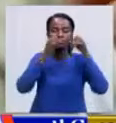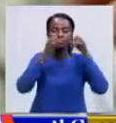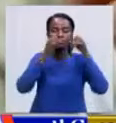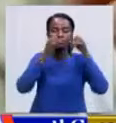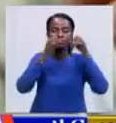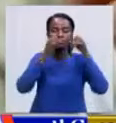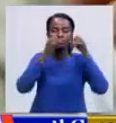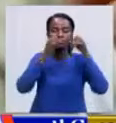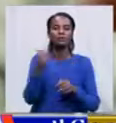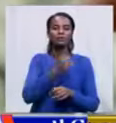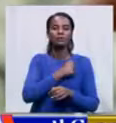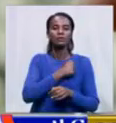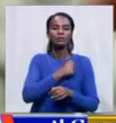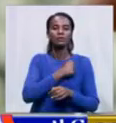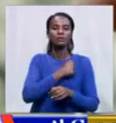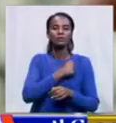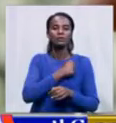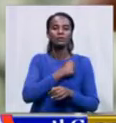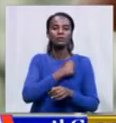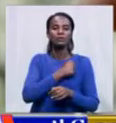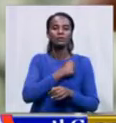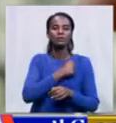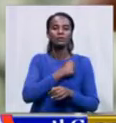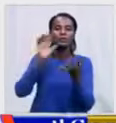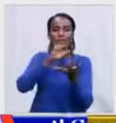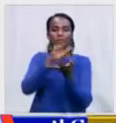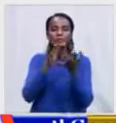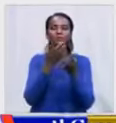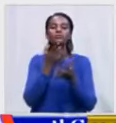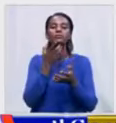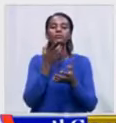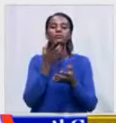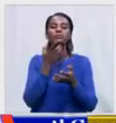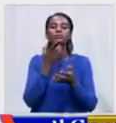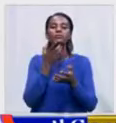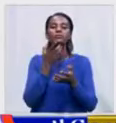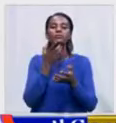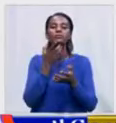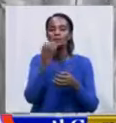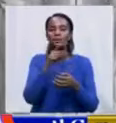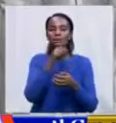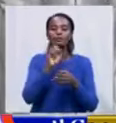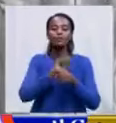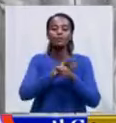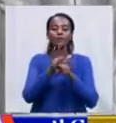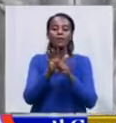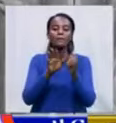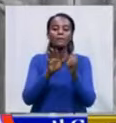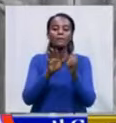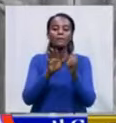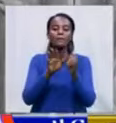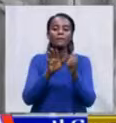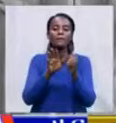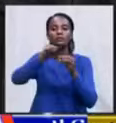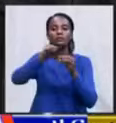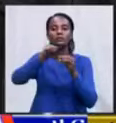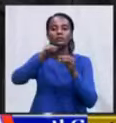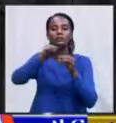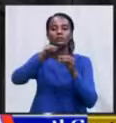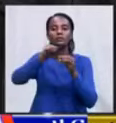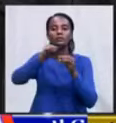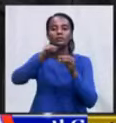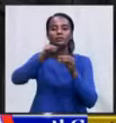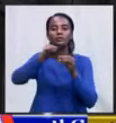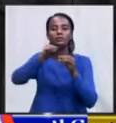ሲሉ በድፍረት ሲናገሩ ተደምጠዋል። ውዝግቡ ያላማረው የዓለም ጤና ድርጅት ግን ኮሮና ቫይረስ በላብራቶሪ ስለመፈጠሩ የሚያሳይ